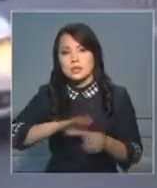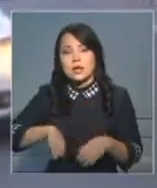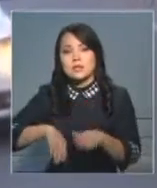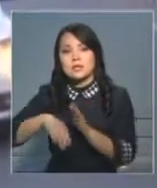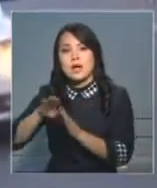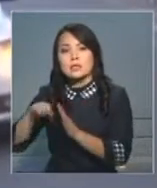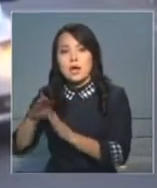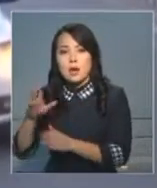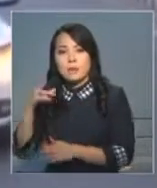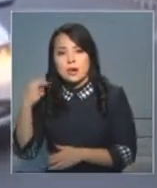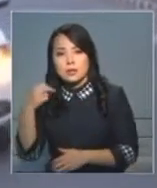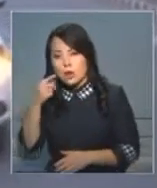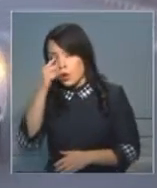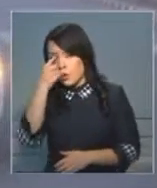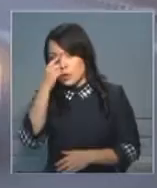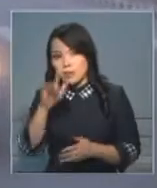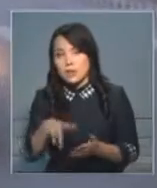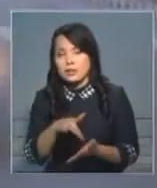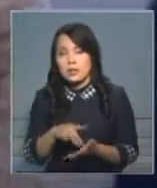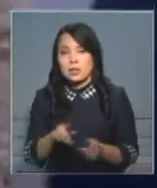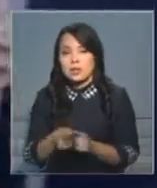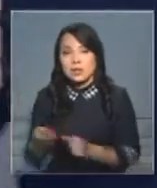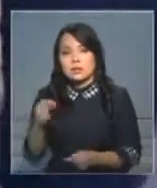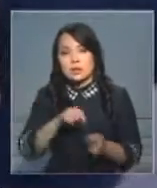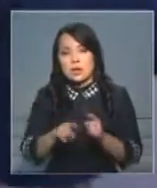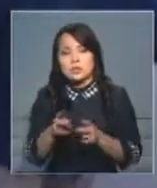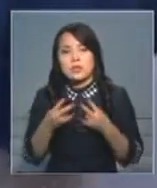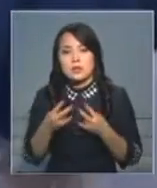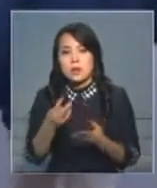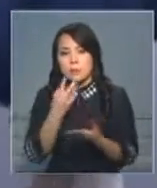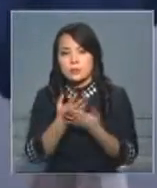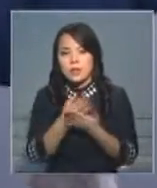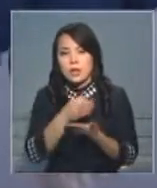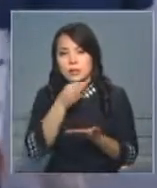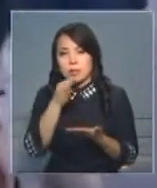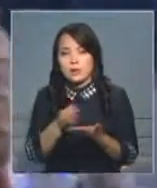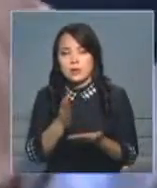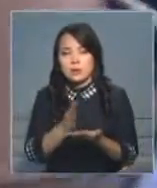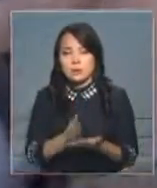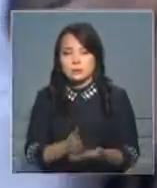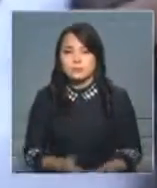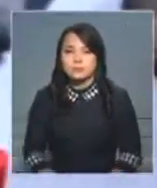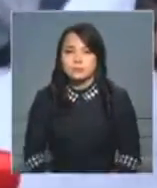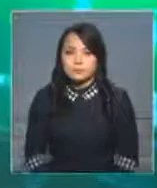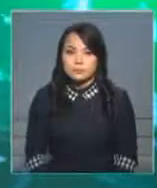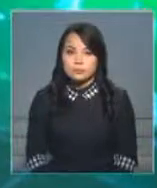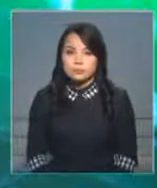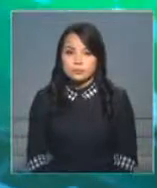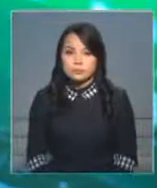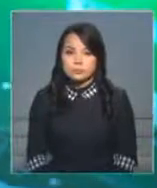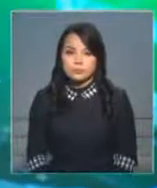бастаған Пәкістан мен Үндістан арасындағы қатынасқа сызат түсіруге бағытталғаны болуы мүмкін.